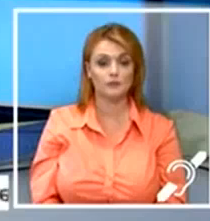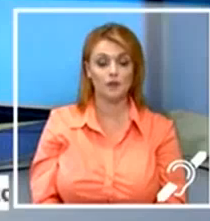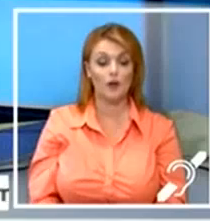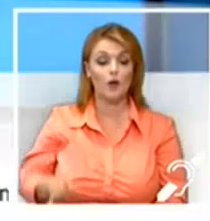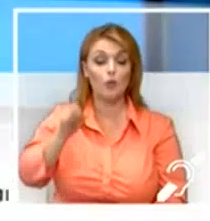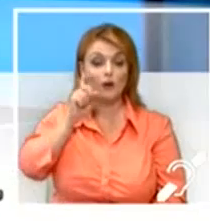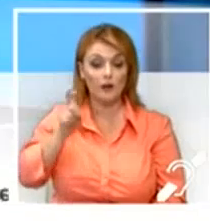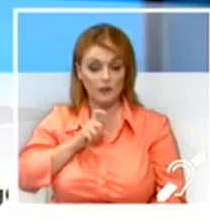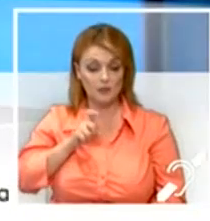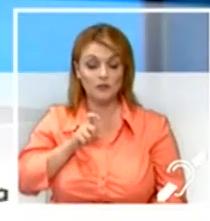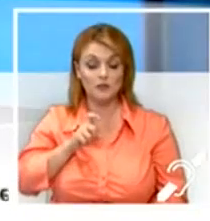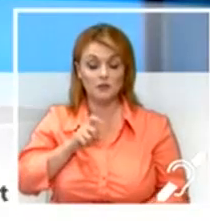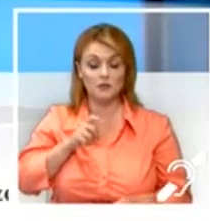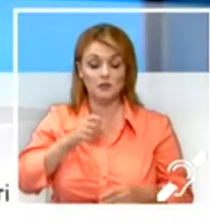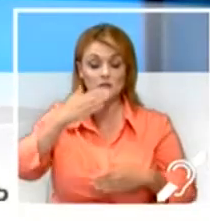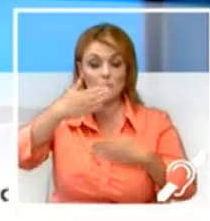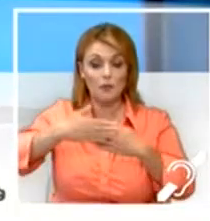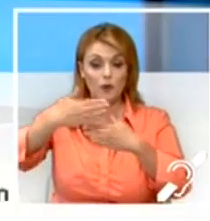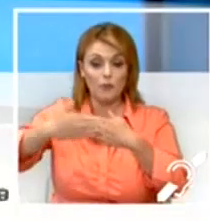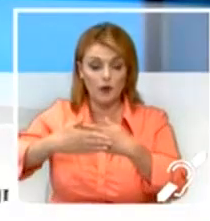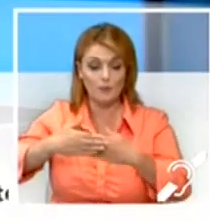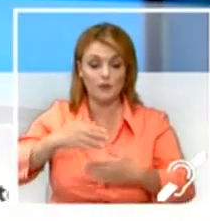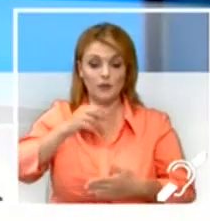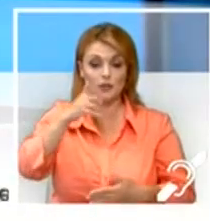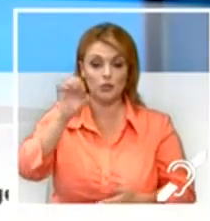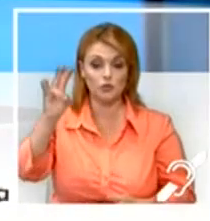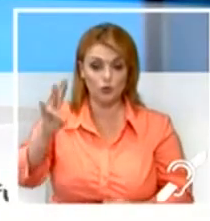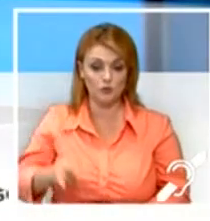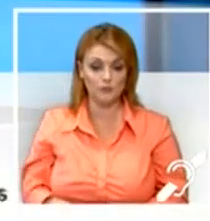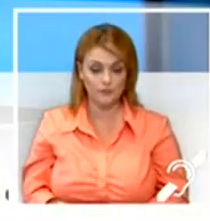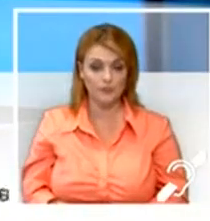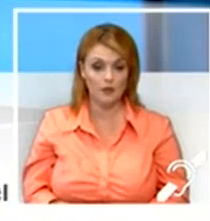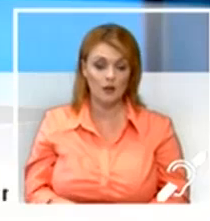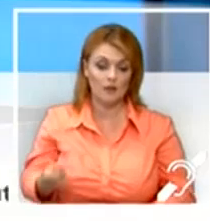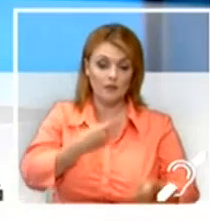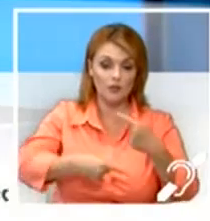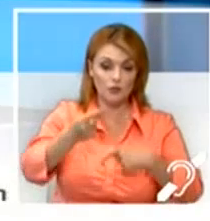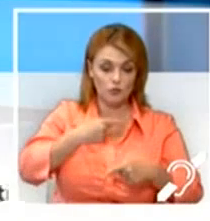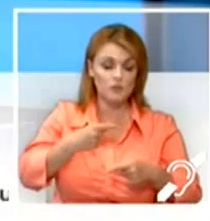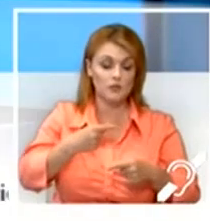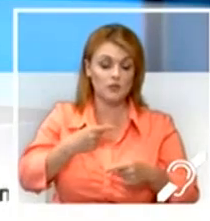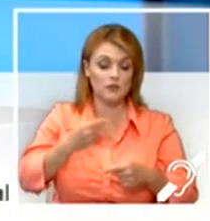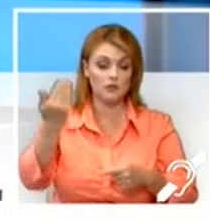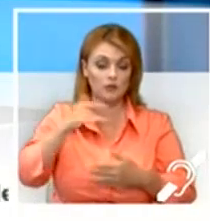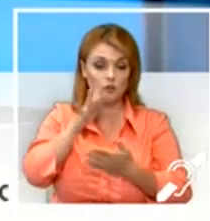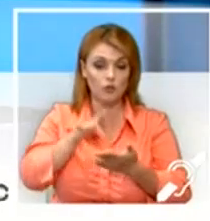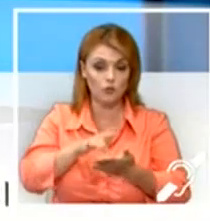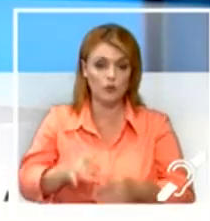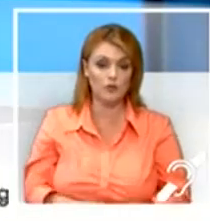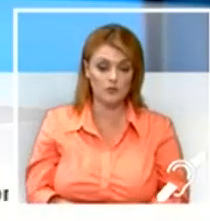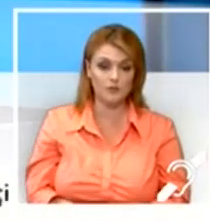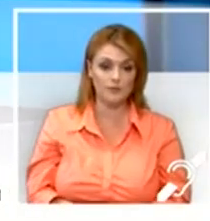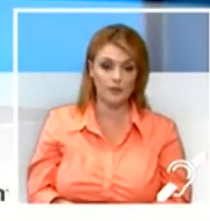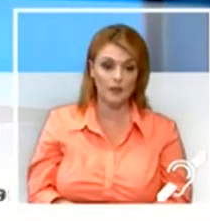Contraofensiva ucraineană în regiunea Herson este din ce în ce mai susținută. Un pod de pe Dnipru, punte strategică pentru aprovizionarea